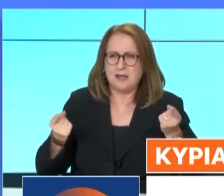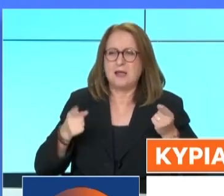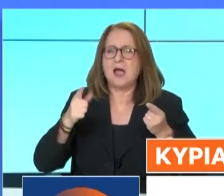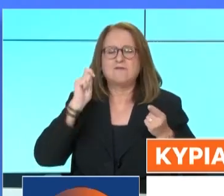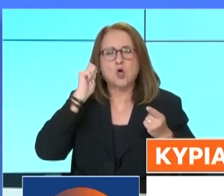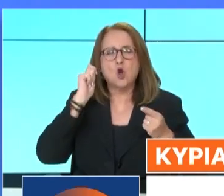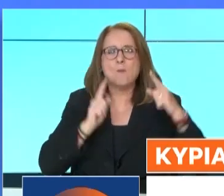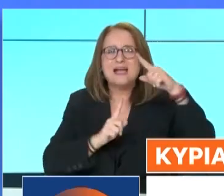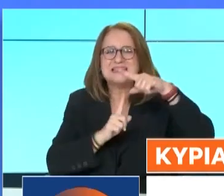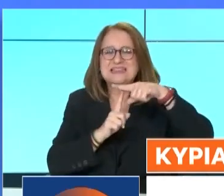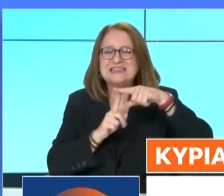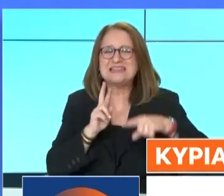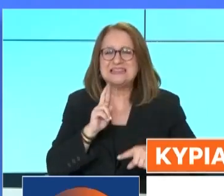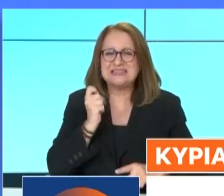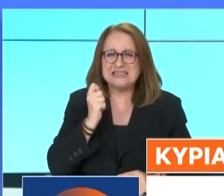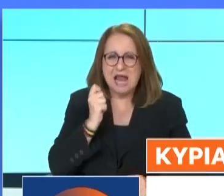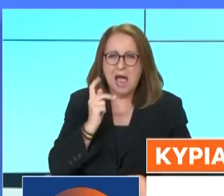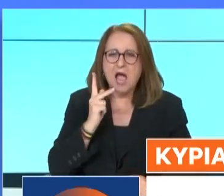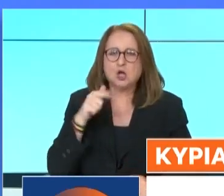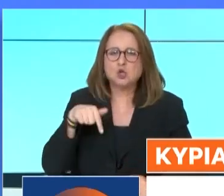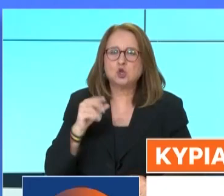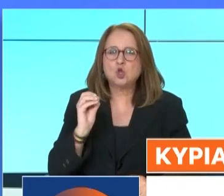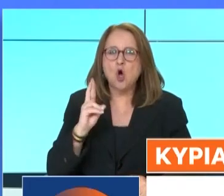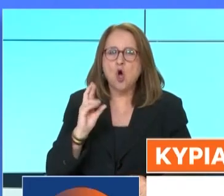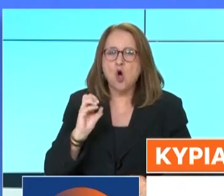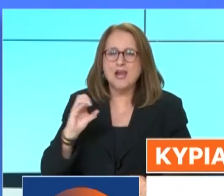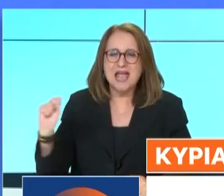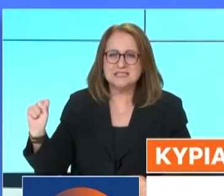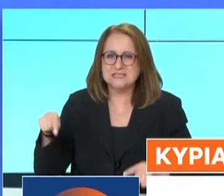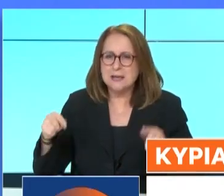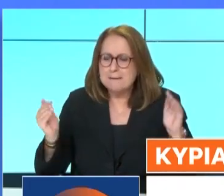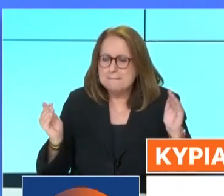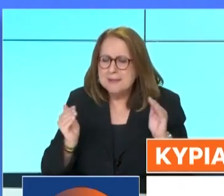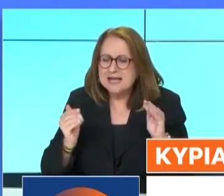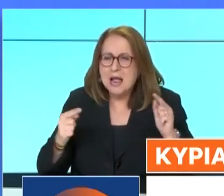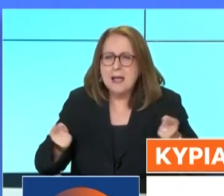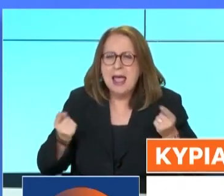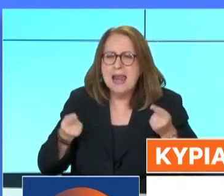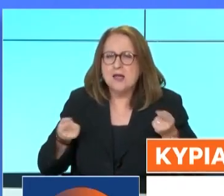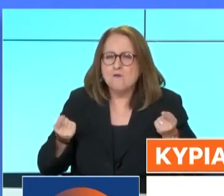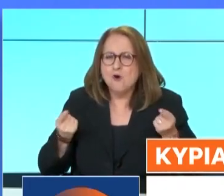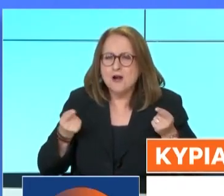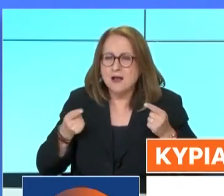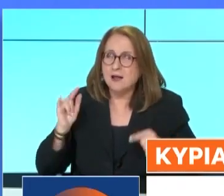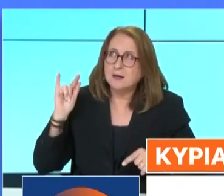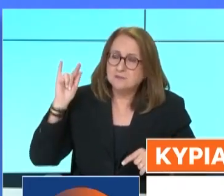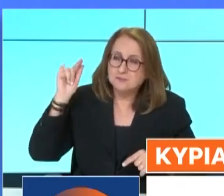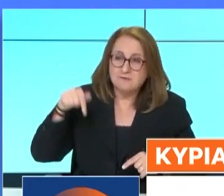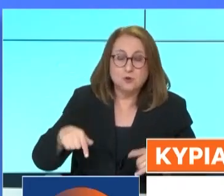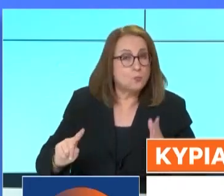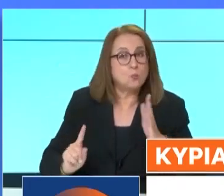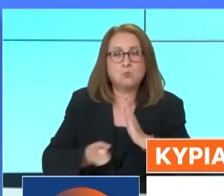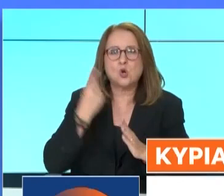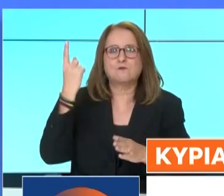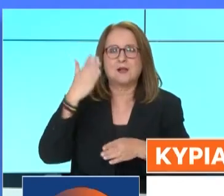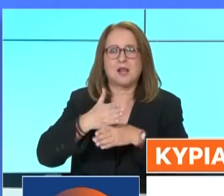οι οποίοι είναι εξαιρετικά αποτελεσματικοί στην πρώτη προσβολή. Νοικιάσαμε για πρώτη φορά φέτος τέτοια αεροσκάφη και